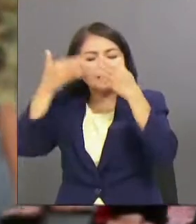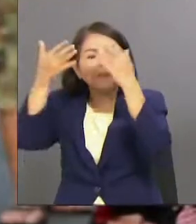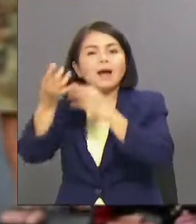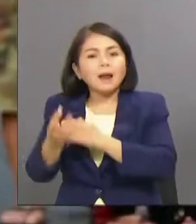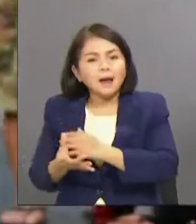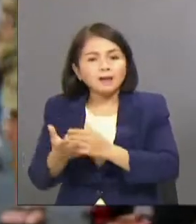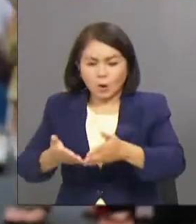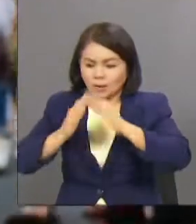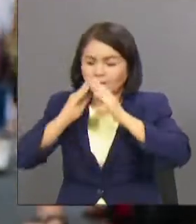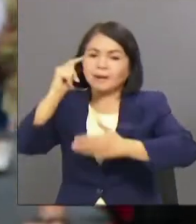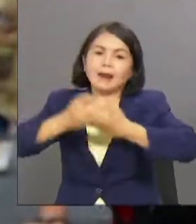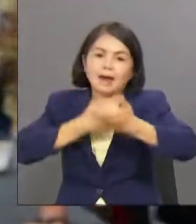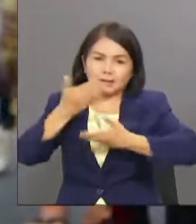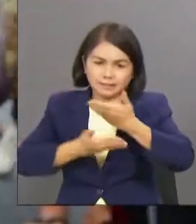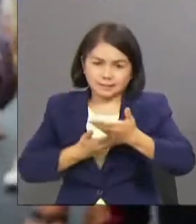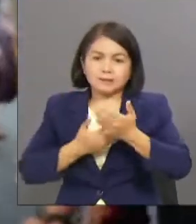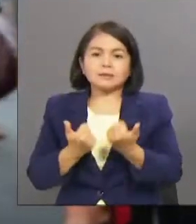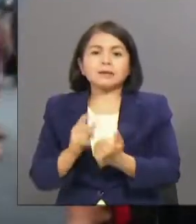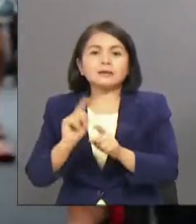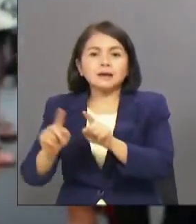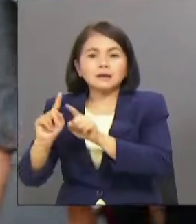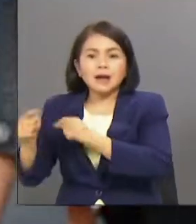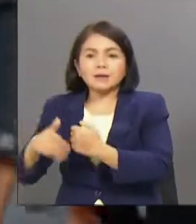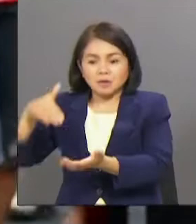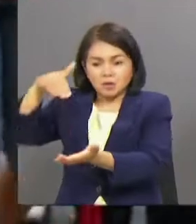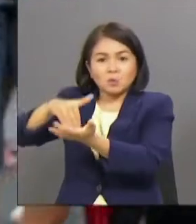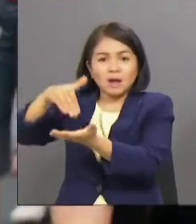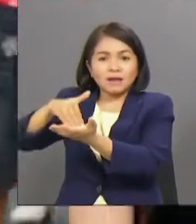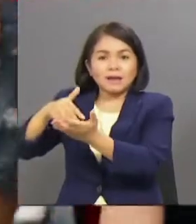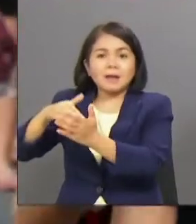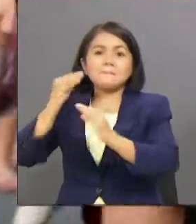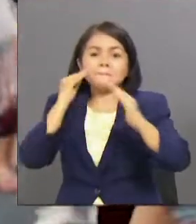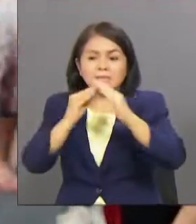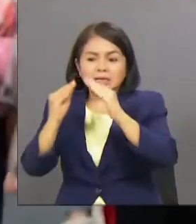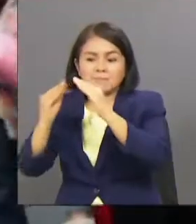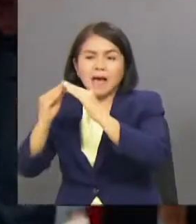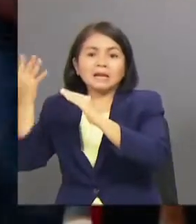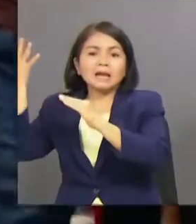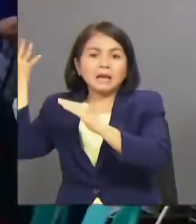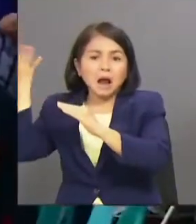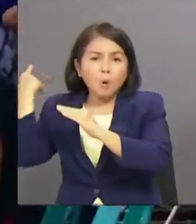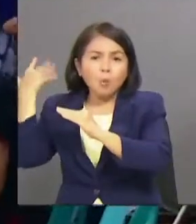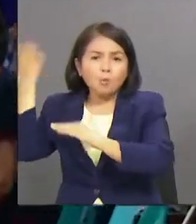ตั้งเป็นการ์ดขึ้นมาแล้วการเนี่ยตั้งอยู่ในเขตเมืองเก่าแปรก็เลยตั้งชื่อว่าการ์ดกองเก่าครับ